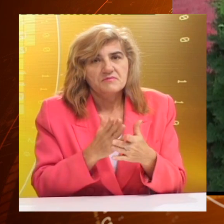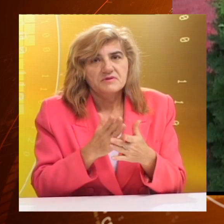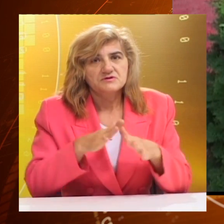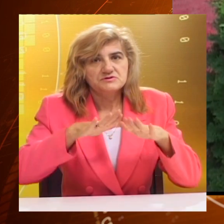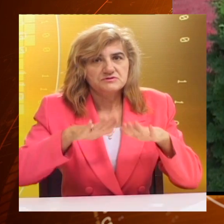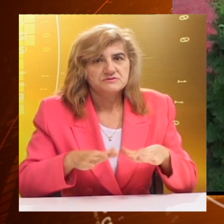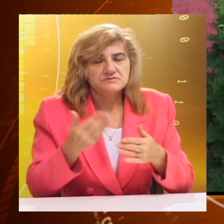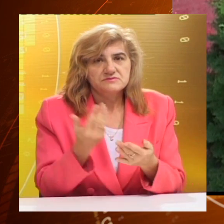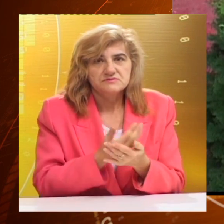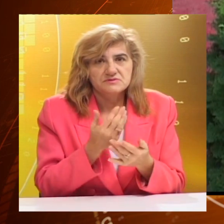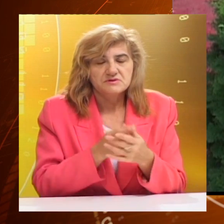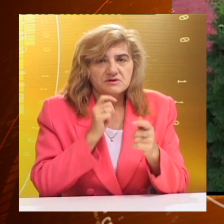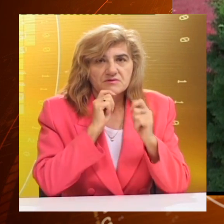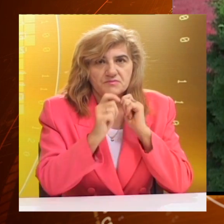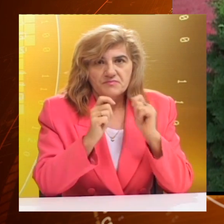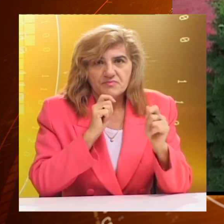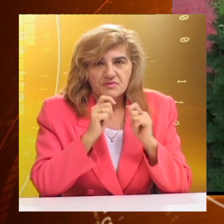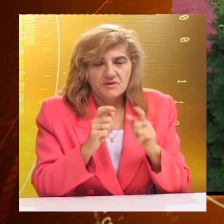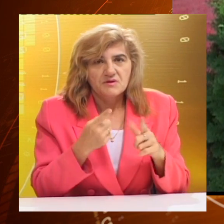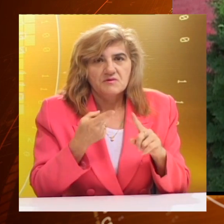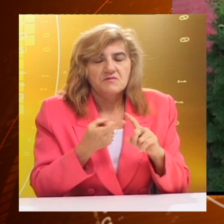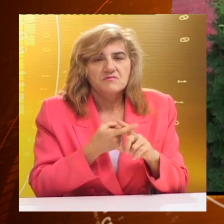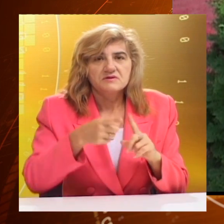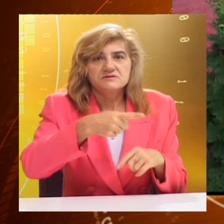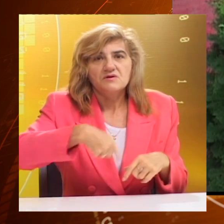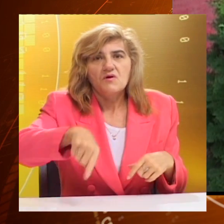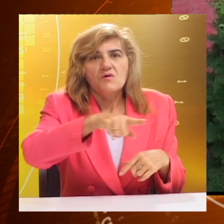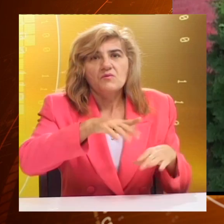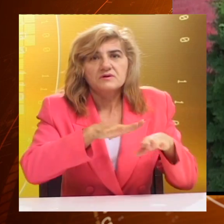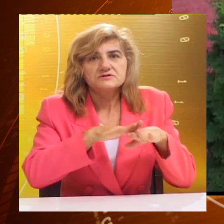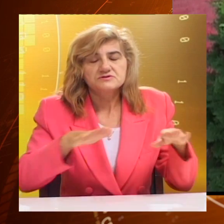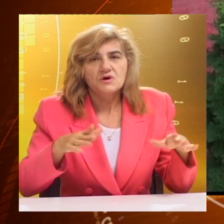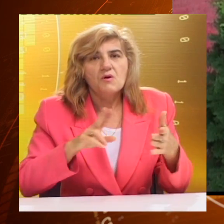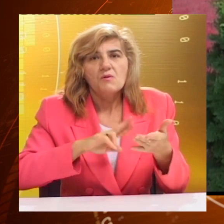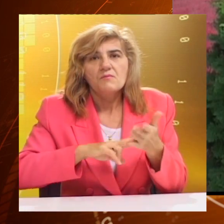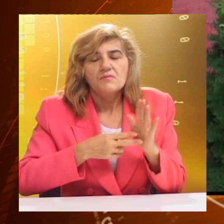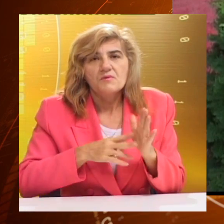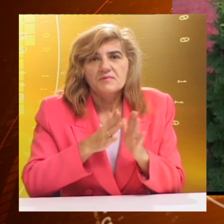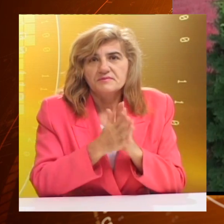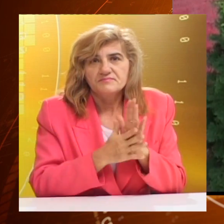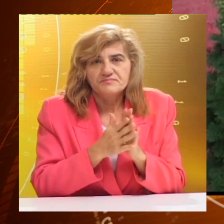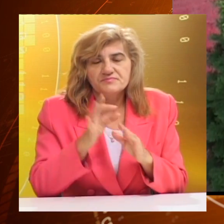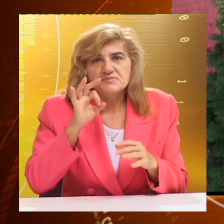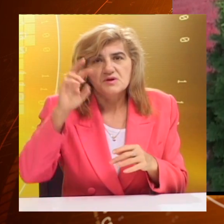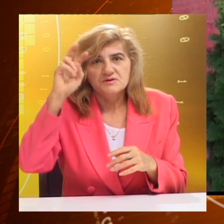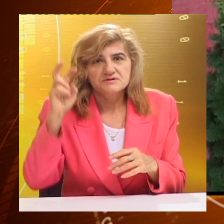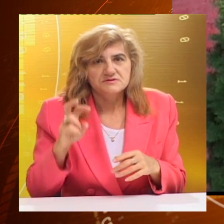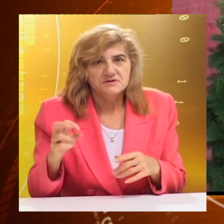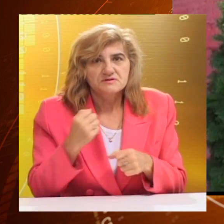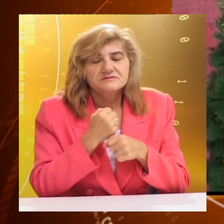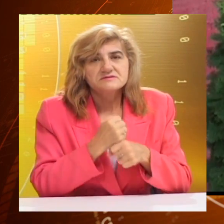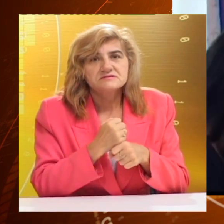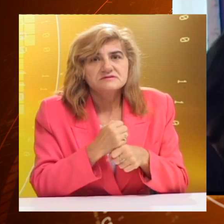održimo okrugli sto isto u sklopu Evropskih dana autizma okrugli sto na temu problemi u usluge